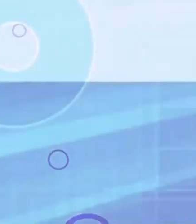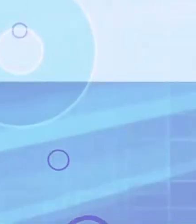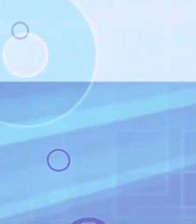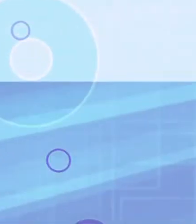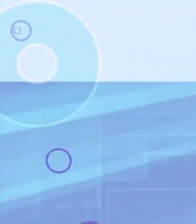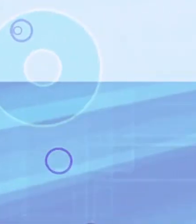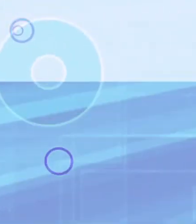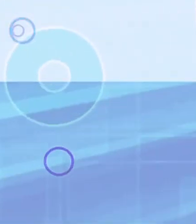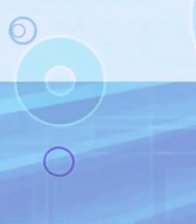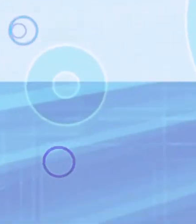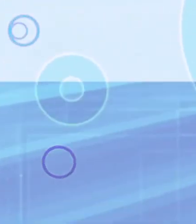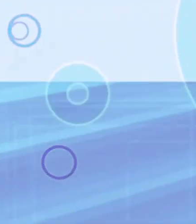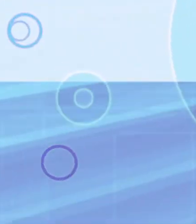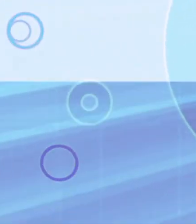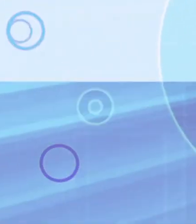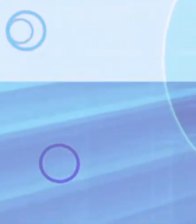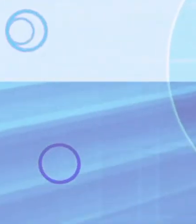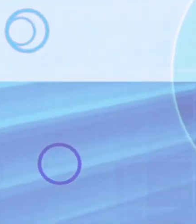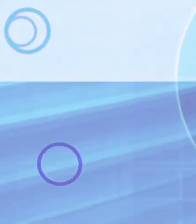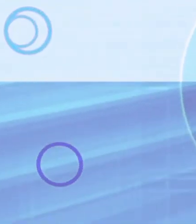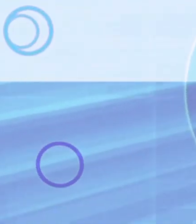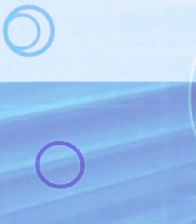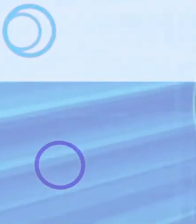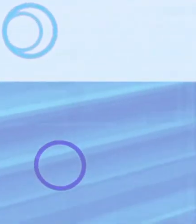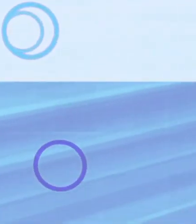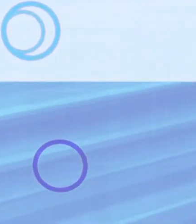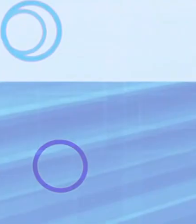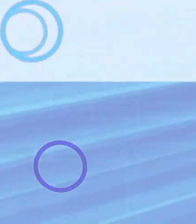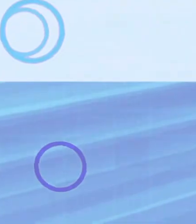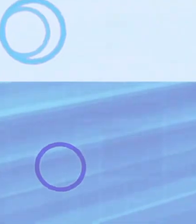では主菜の少ない人はどうしたらいいのでしょうか。